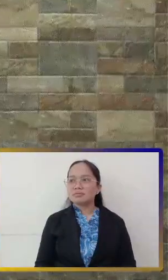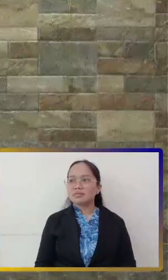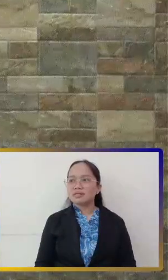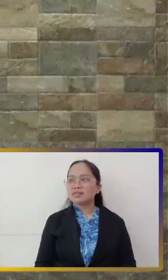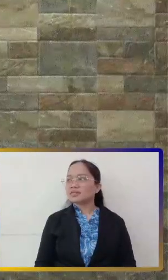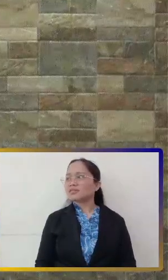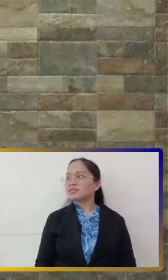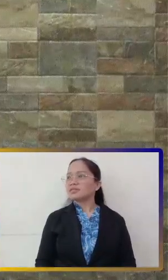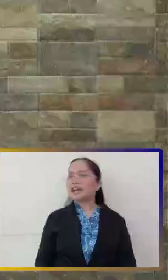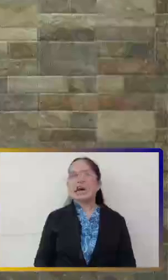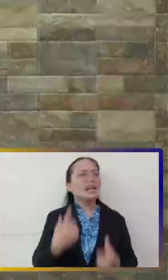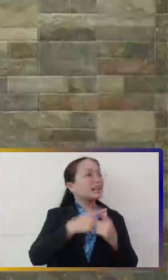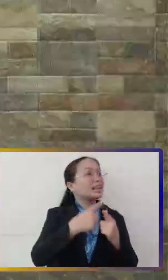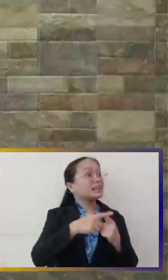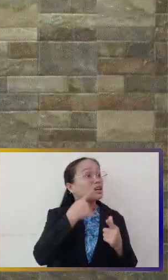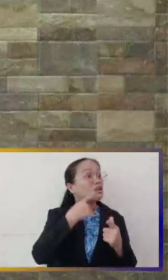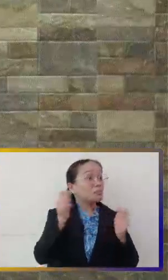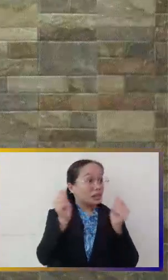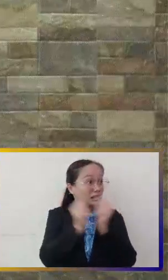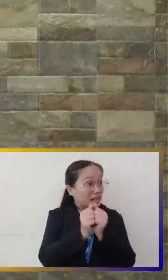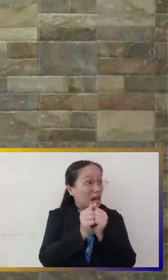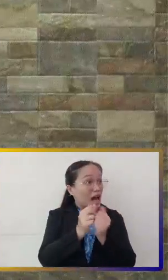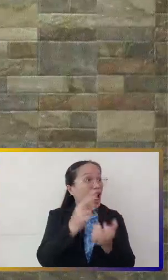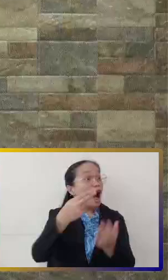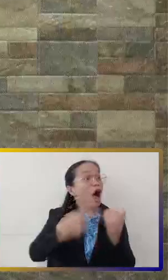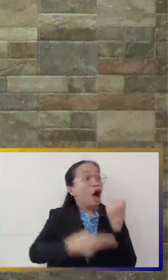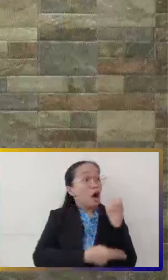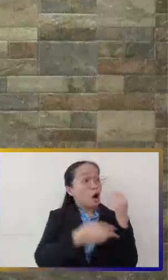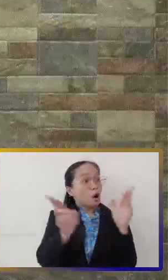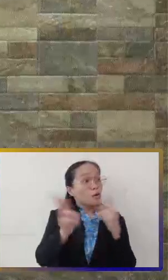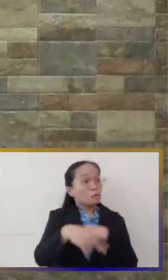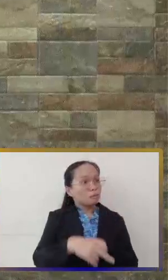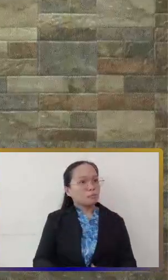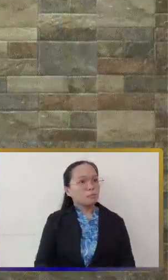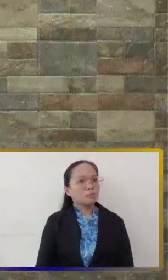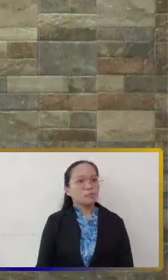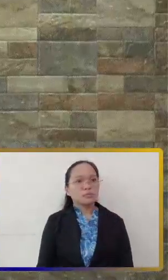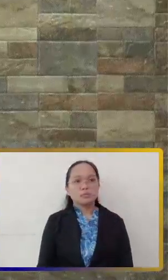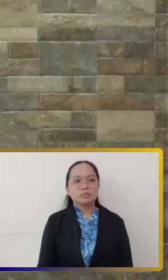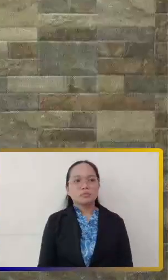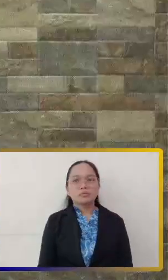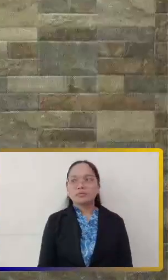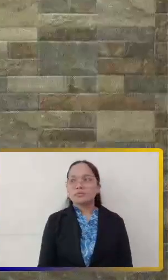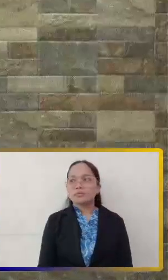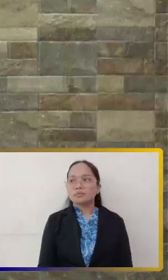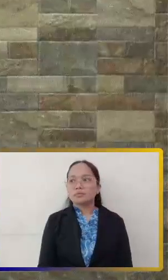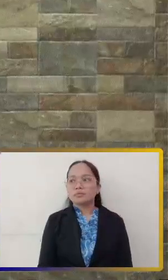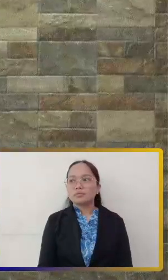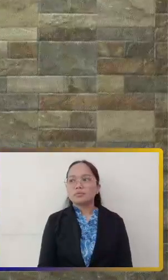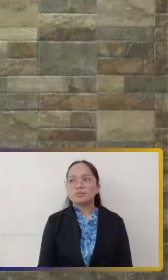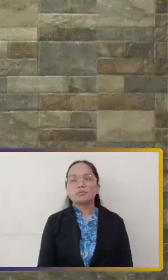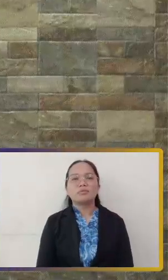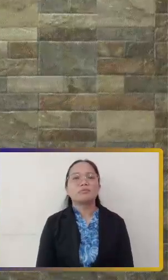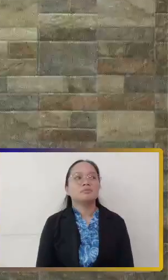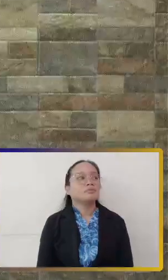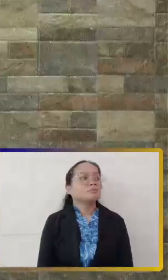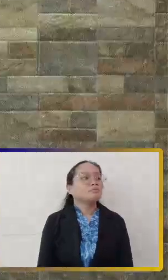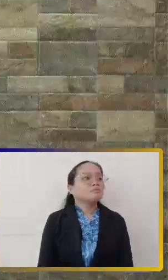so, sabi ko, sige, sasama rin sila sa akin. Pero hindi ko na sila pinapasok sa room.